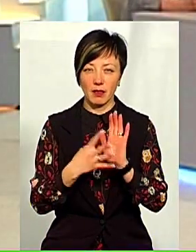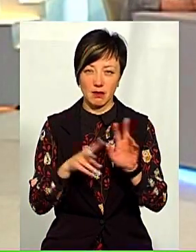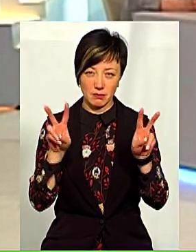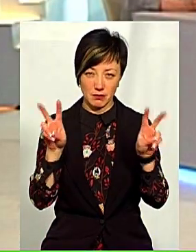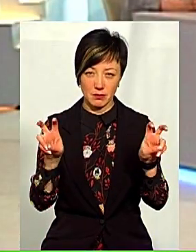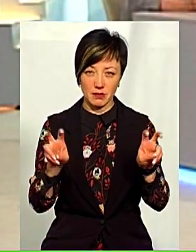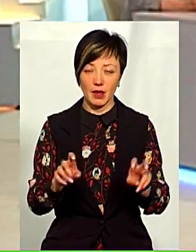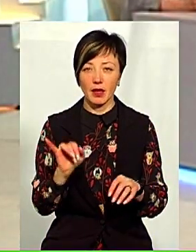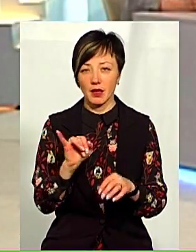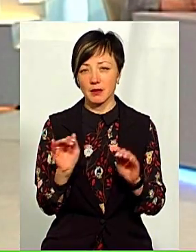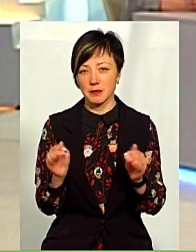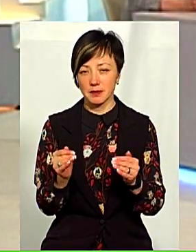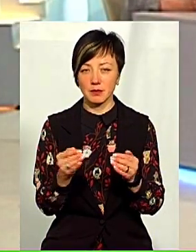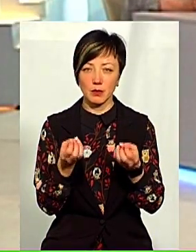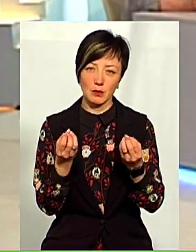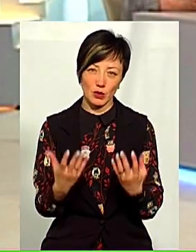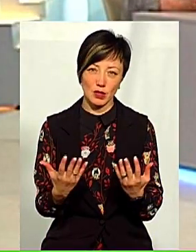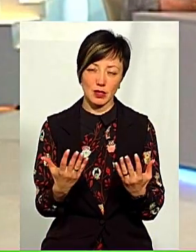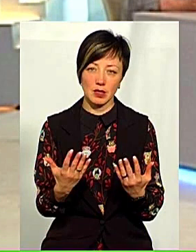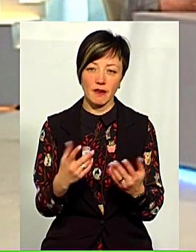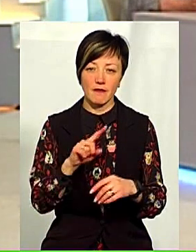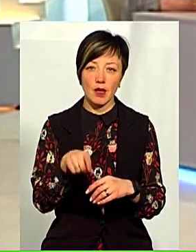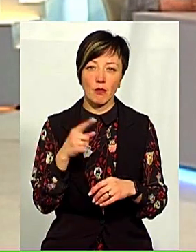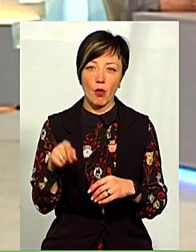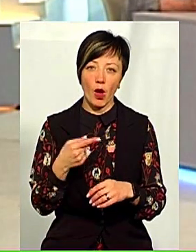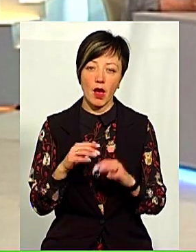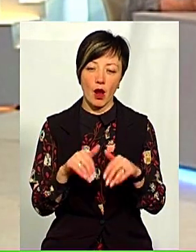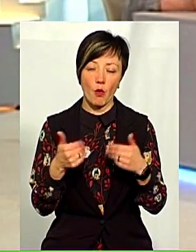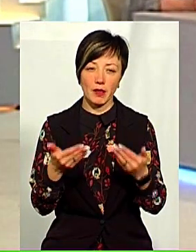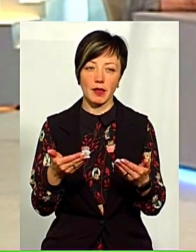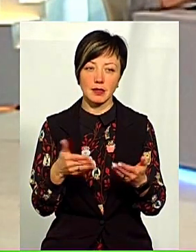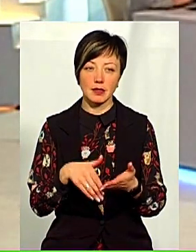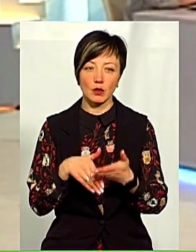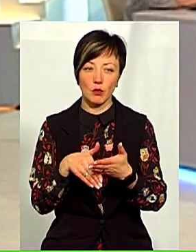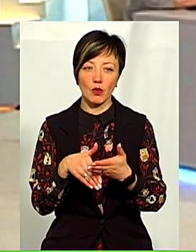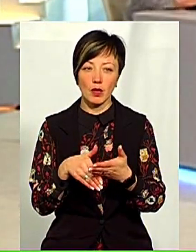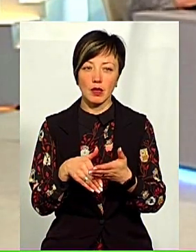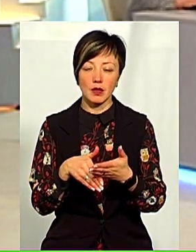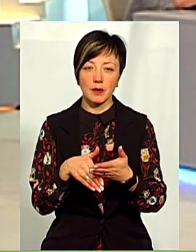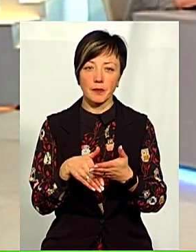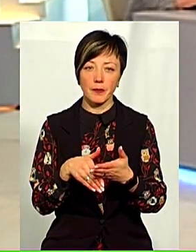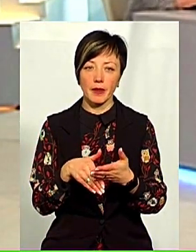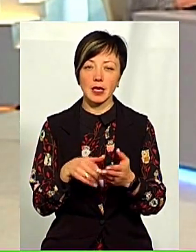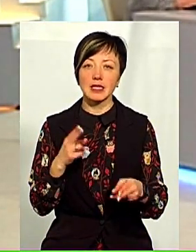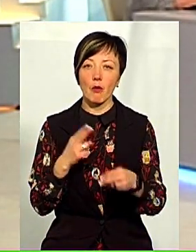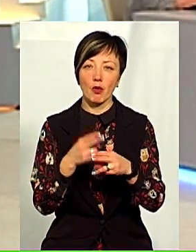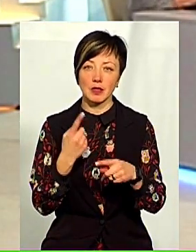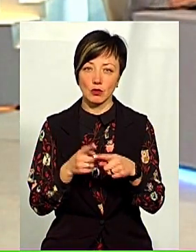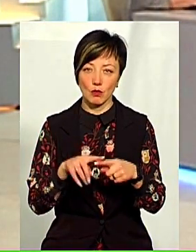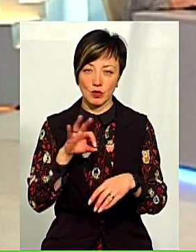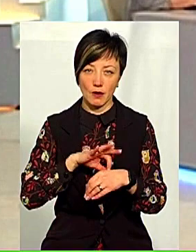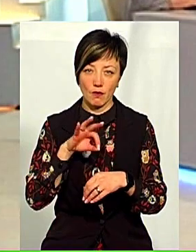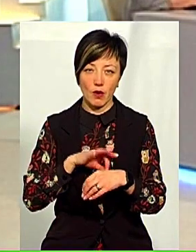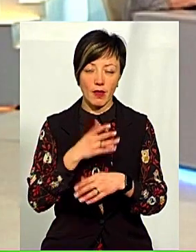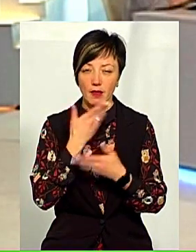ті незначні, простенькі вимоги, рекомендації, які б допомогли запобігти цьому захворюванню